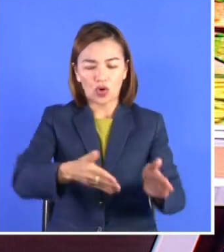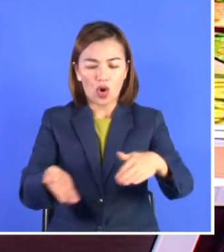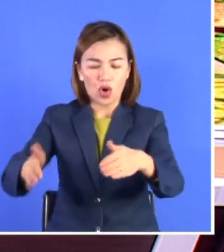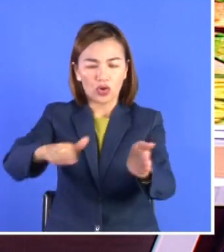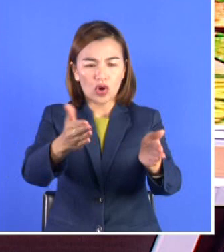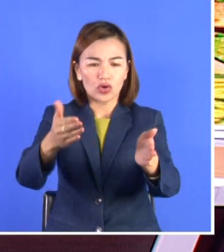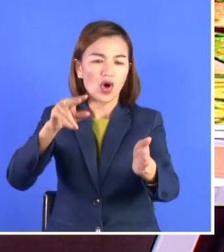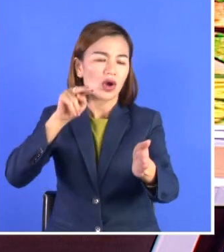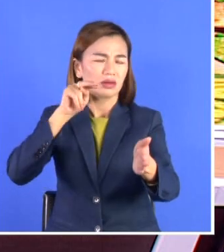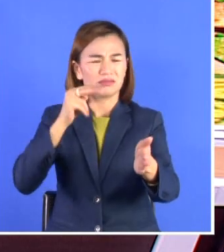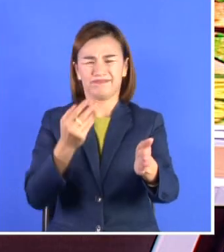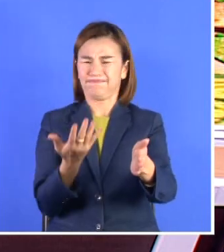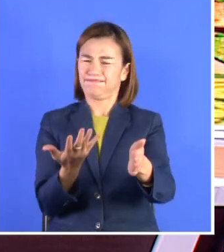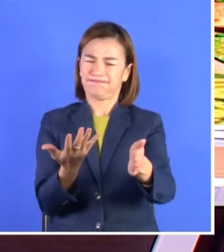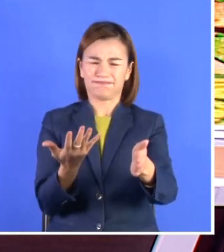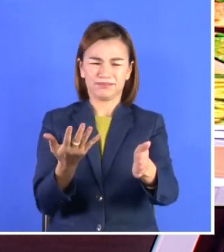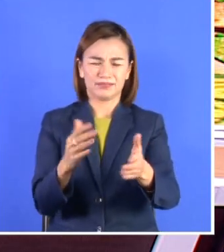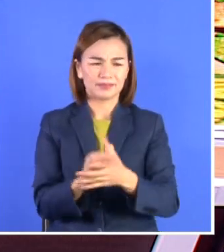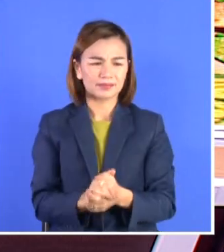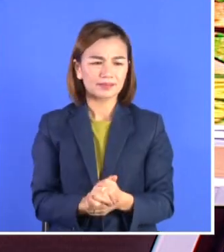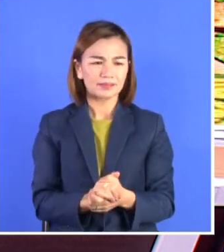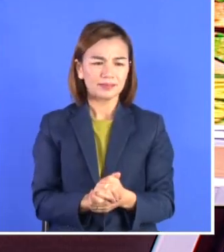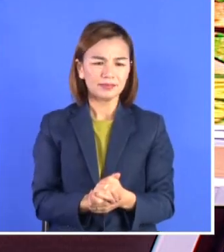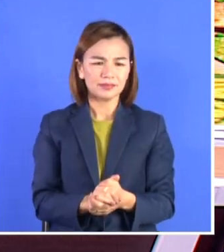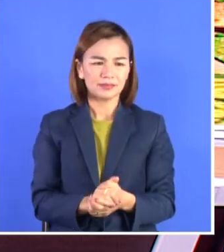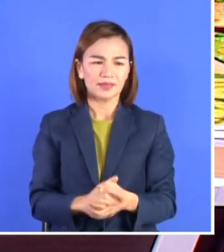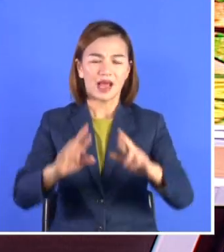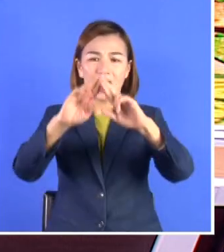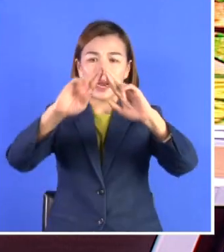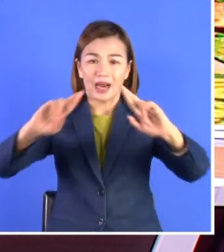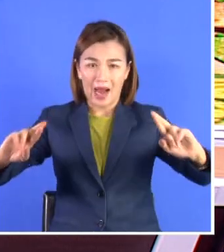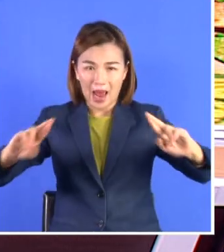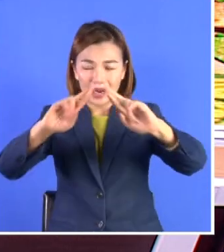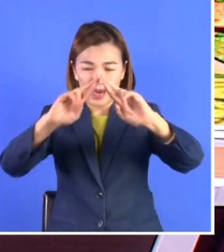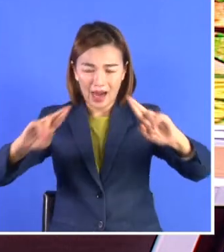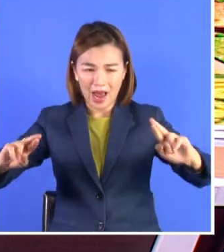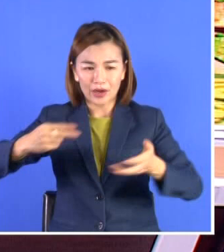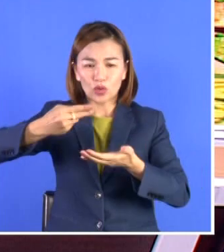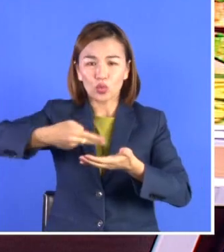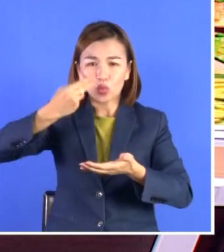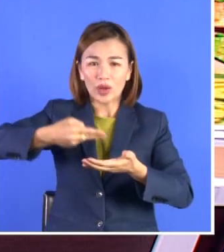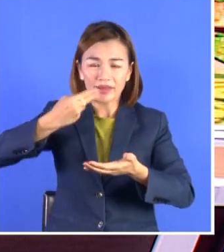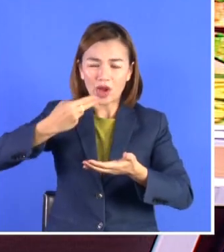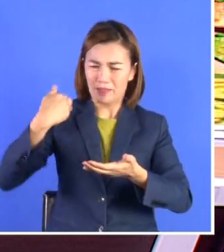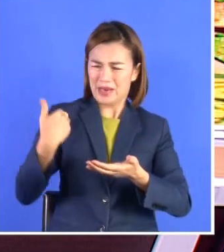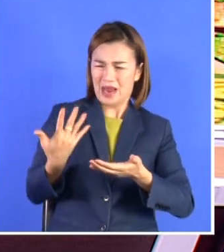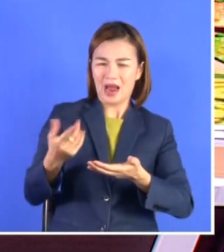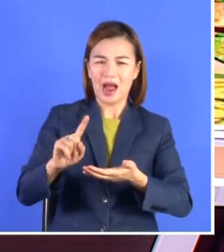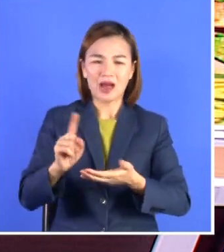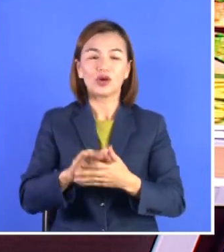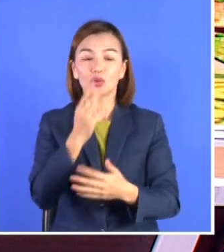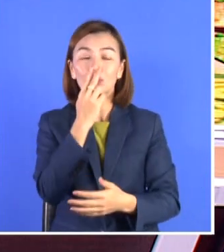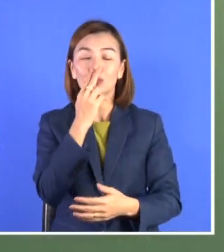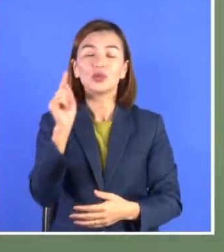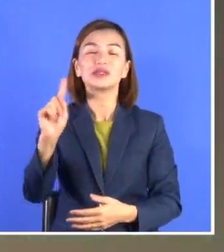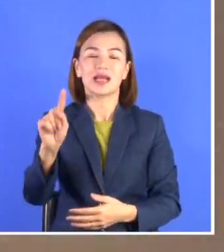จจะไหลมา เออถ้าบอกว่าเจอร้านก๋วยเตี๋ยวเรือรังสิตไหมอันนี้เจอเจอบ่อยมาก เดี๋ยวไปดูกันจุดที่เขาเจอคืออยู่ตรงไหนนะ